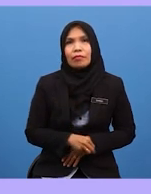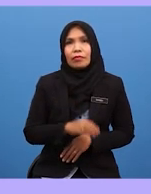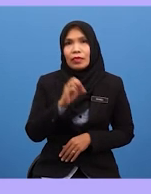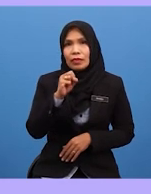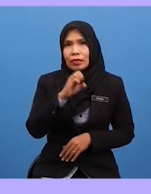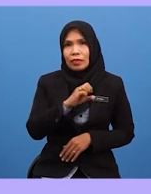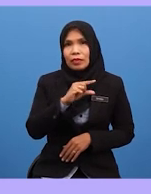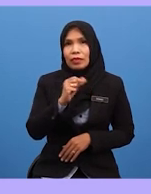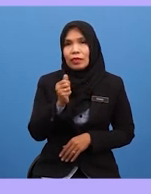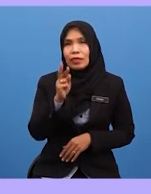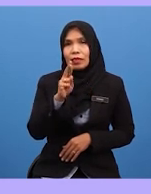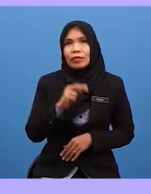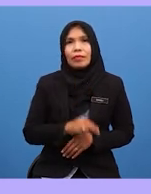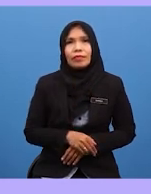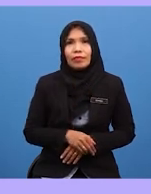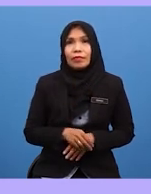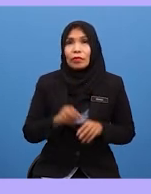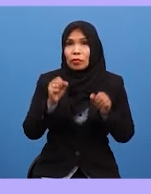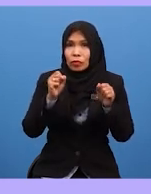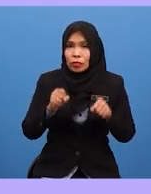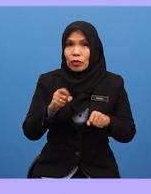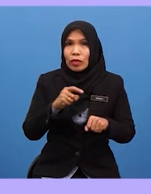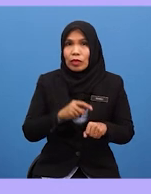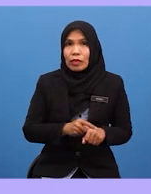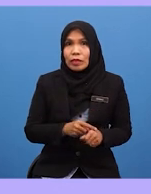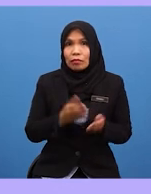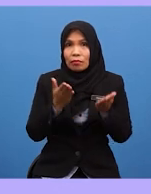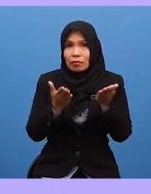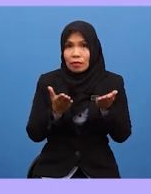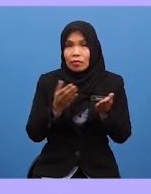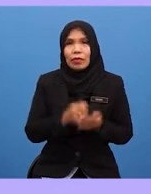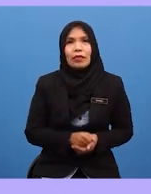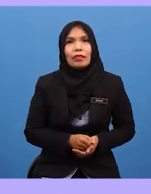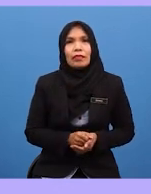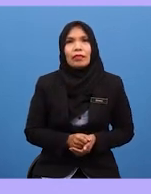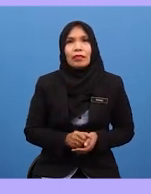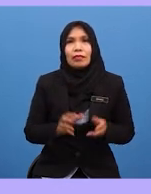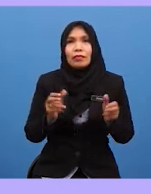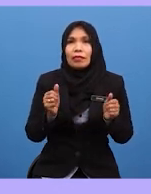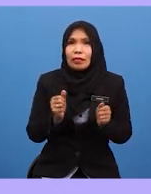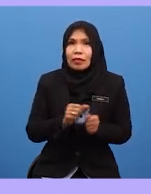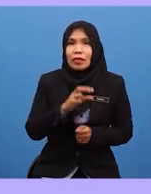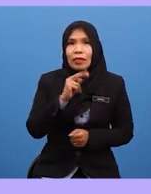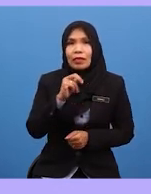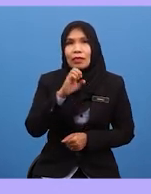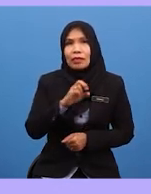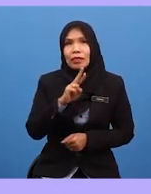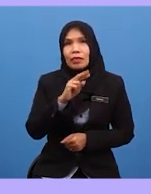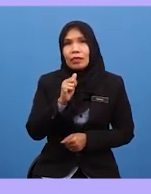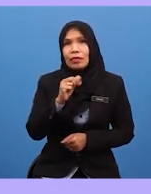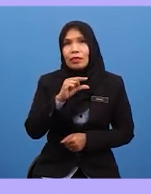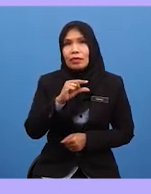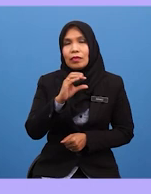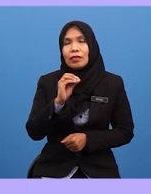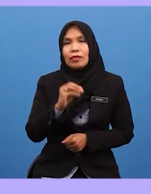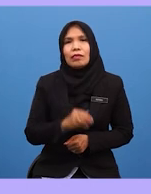Jisim organisma boleh ditimbang dengan neraca pada bila-bila masa dan